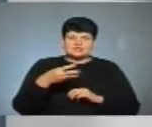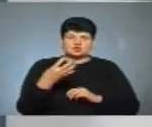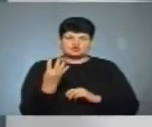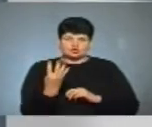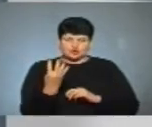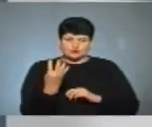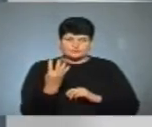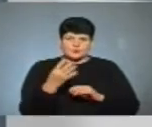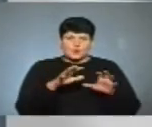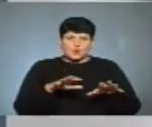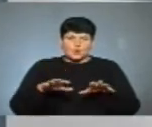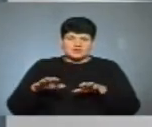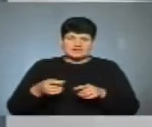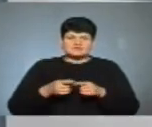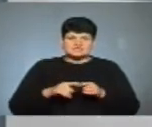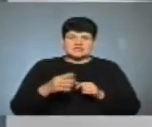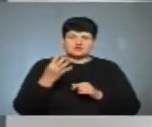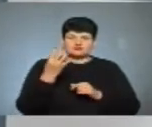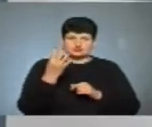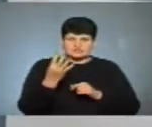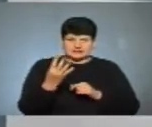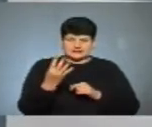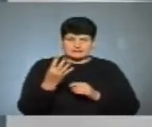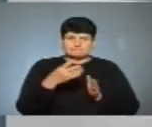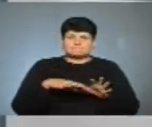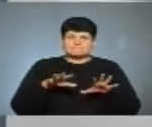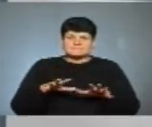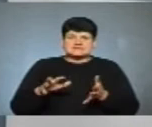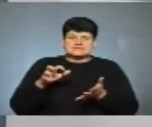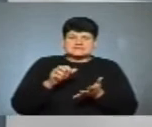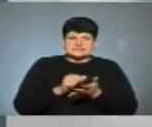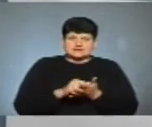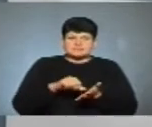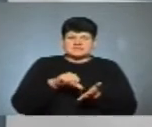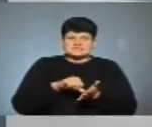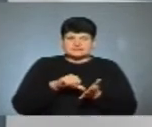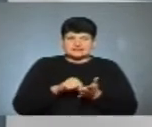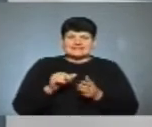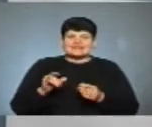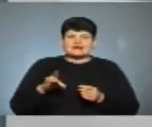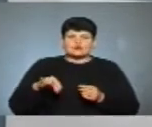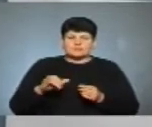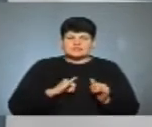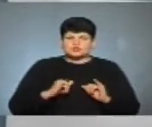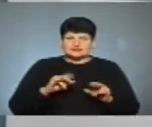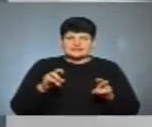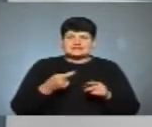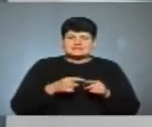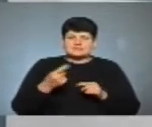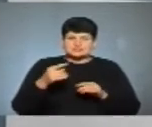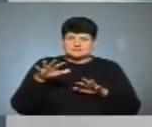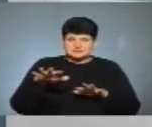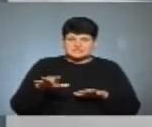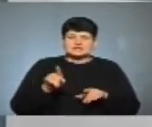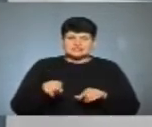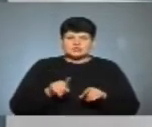34 голів це 4 місця зайняли представники Європейської солідарності. Це перше місце. Те, що